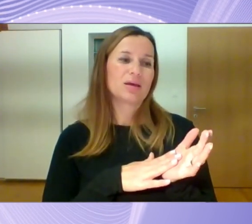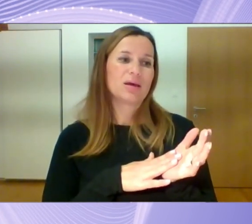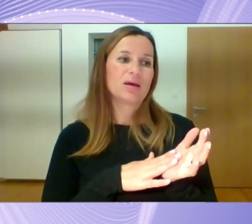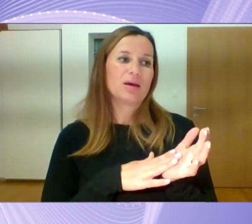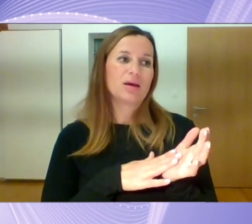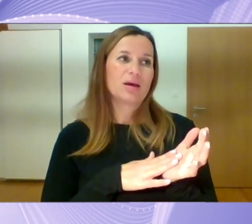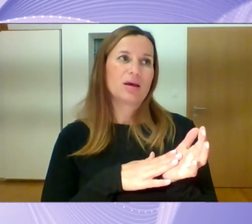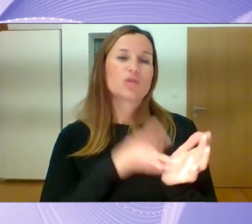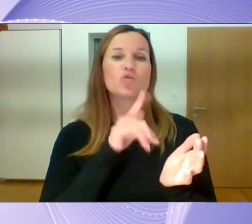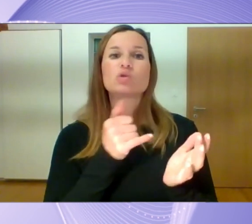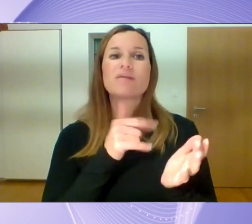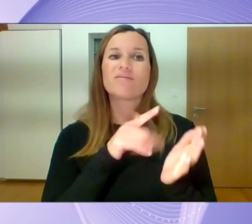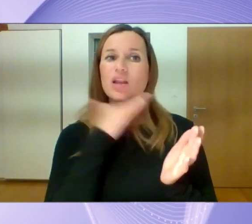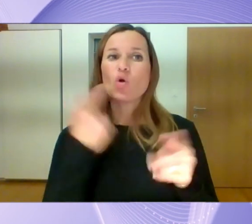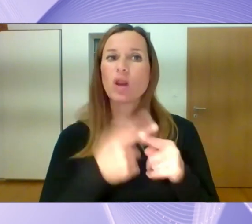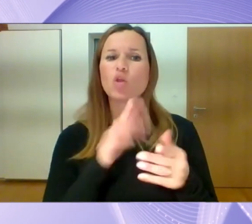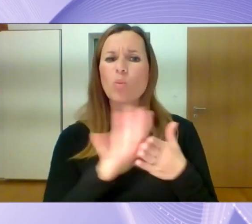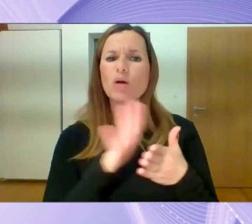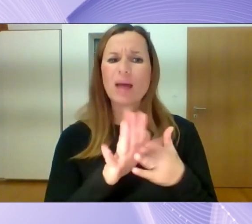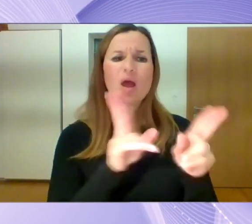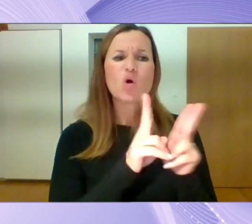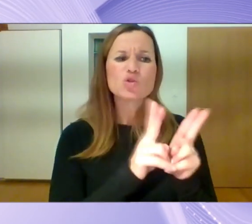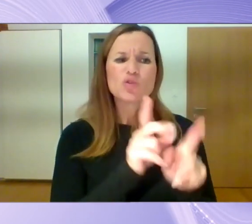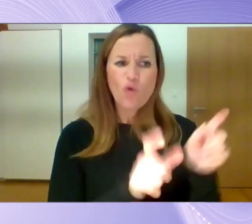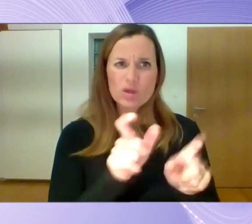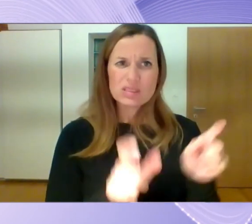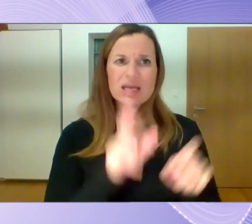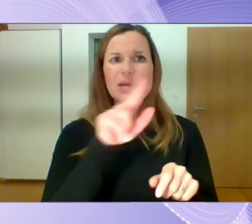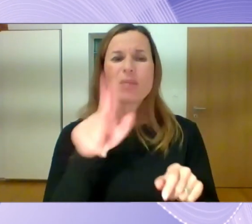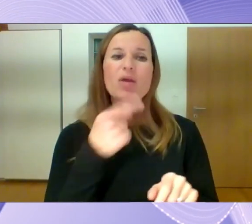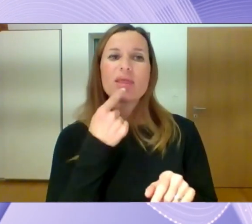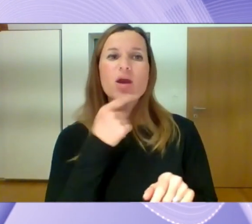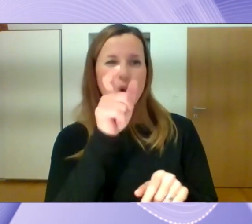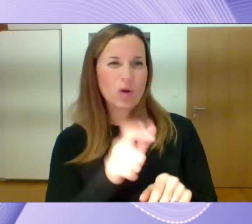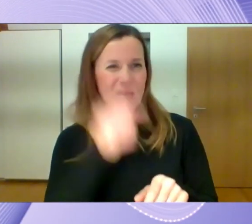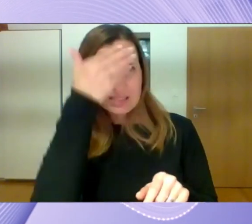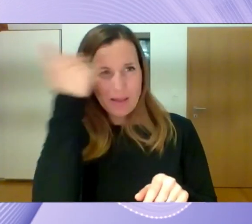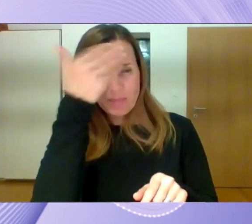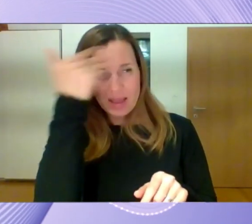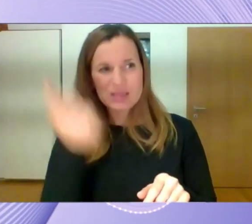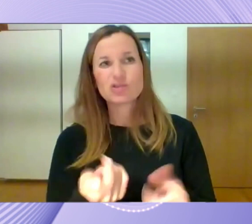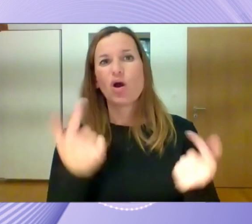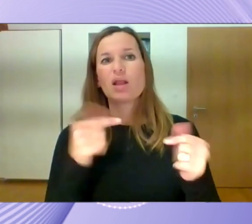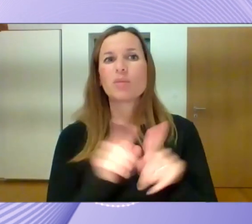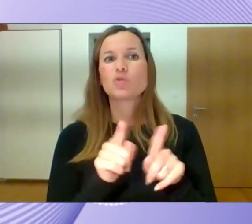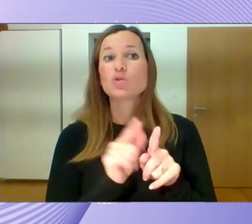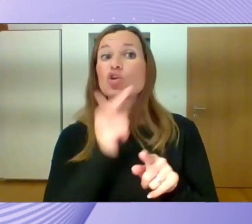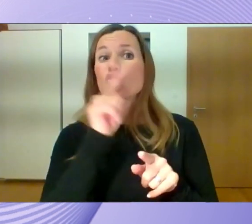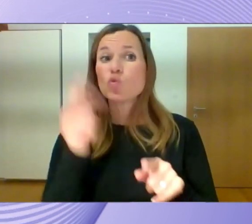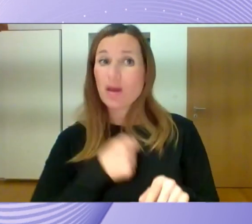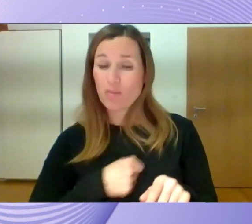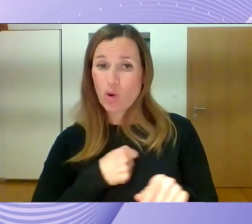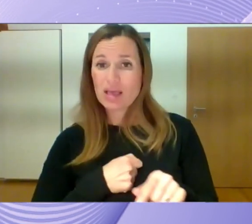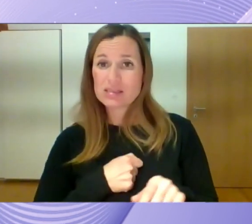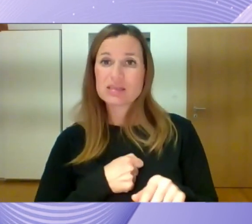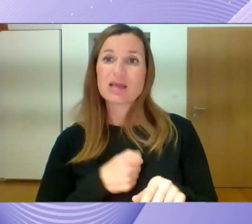to se uporablja velikokrat svojci, ki imajo nekoga z demenco, ali pa tudi za nekatere druge bolezni, da zjutraj